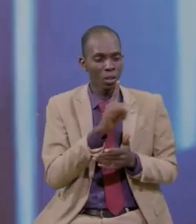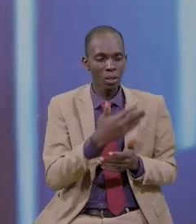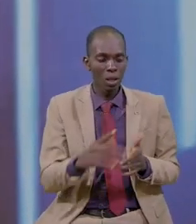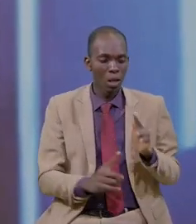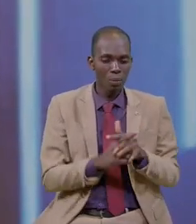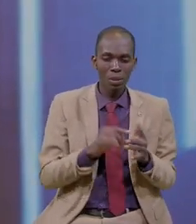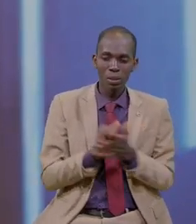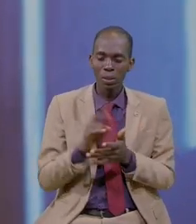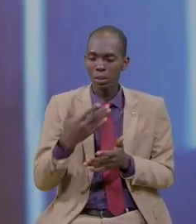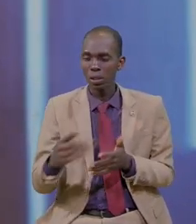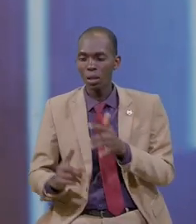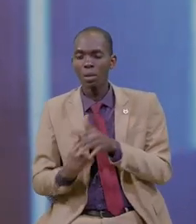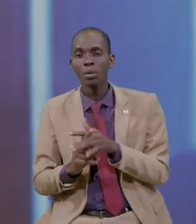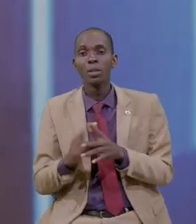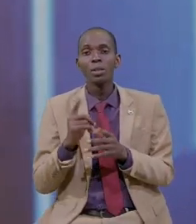là.